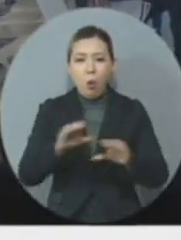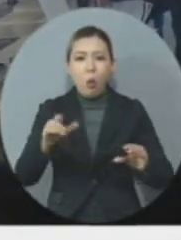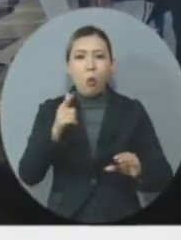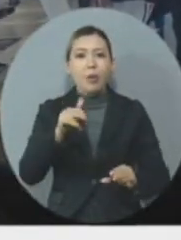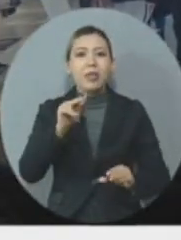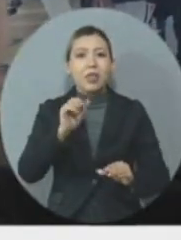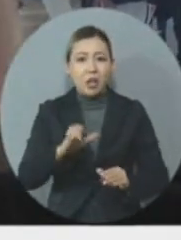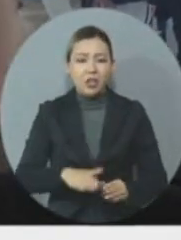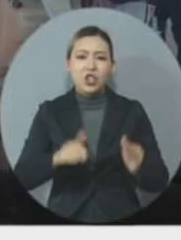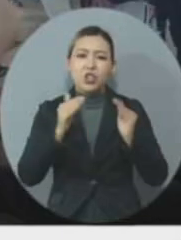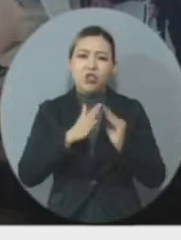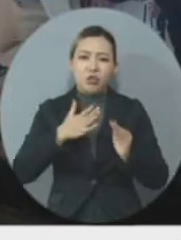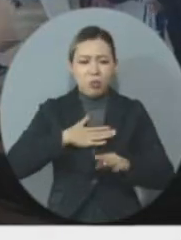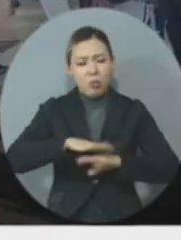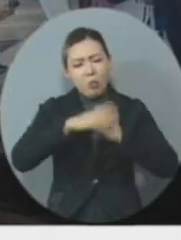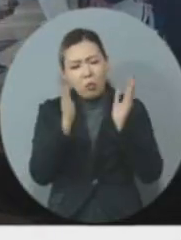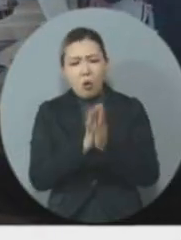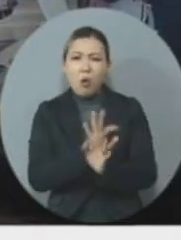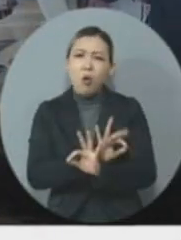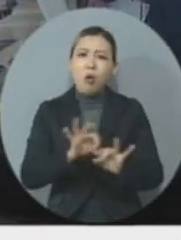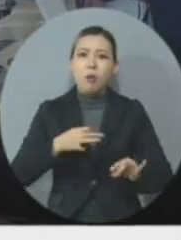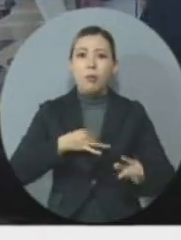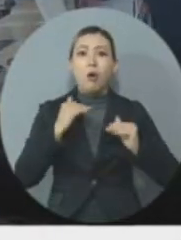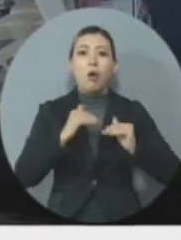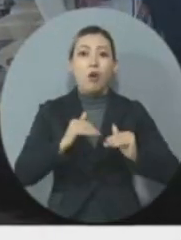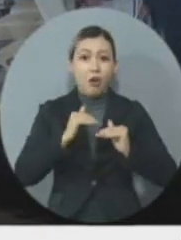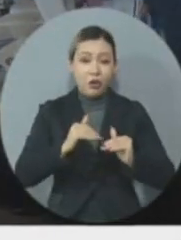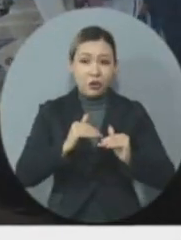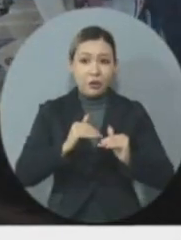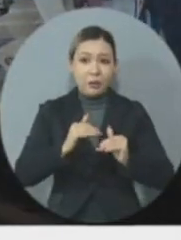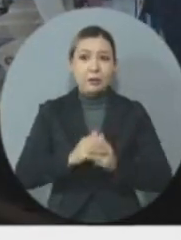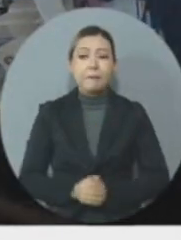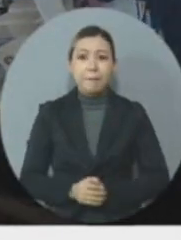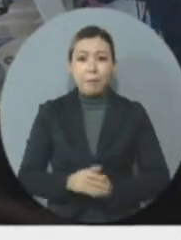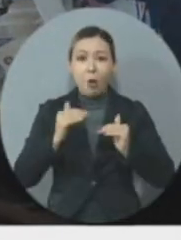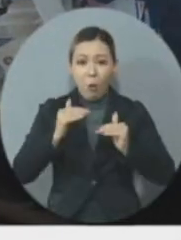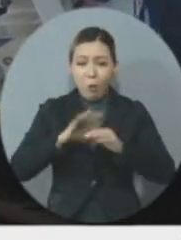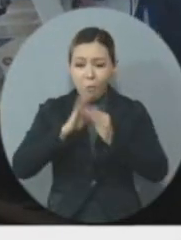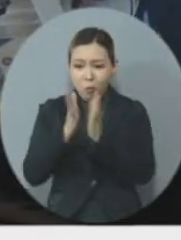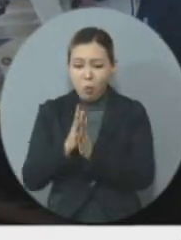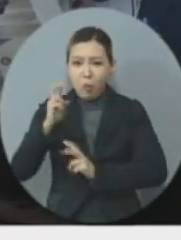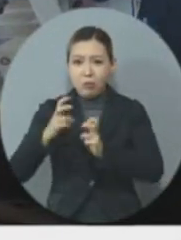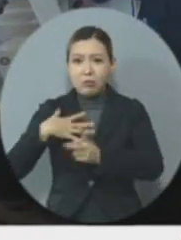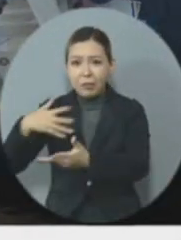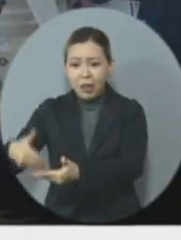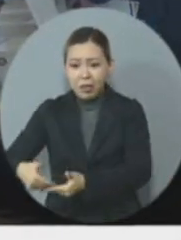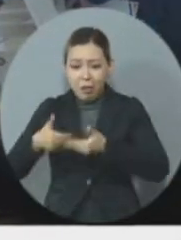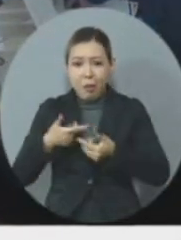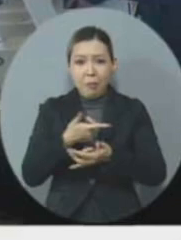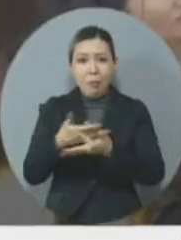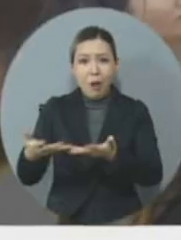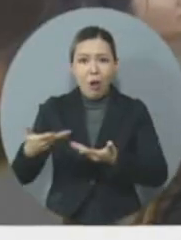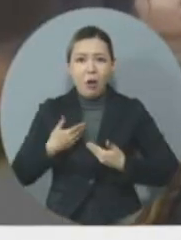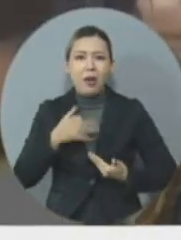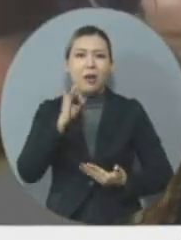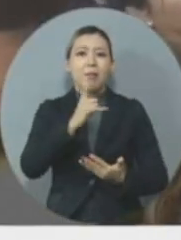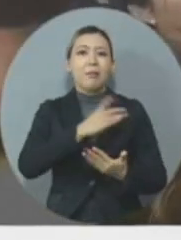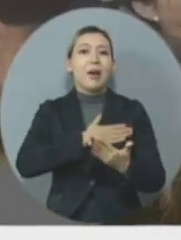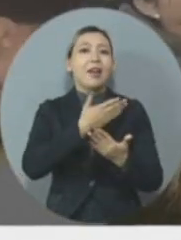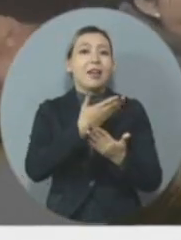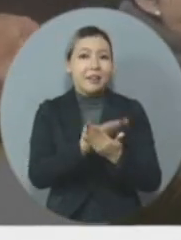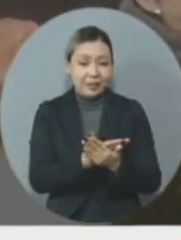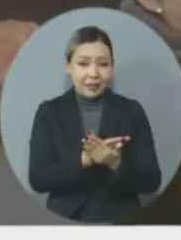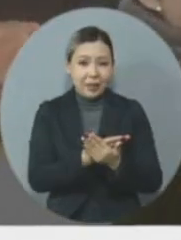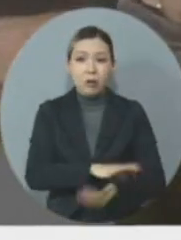байгаа. Тэгээд одоо ингээд биднийг үйлдвэрийг дэмжиж ийм гардуулж байгаад баярлалаа.